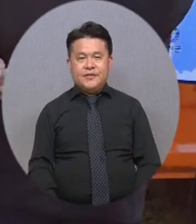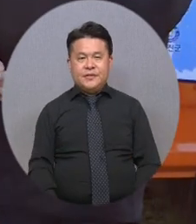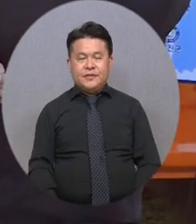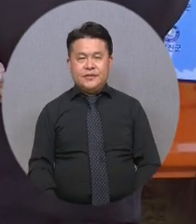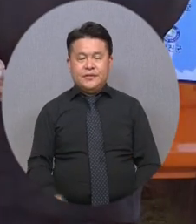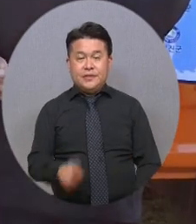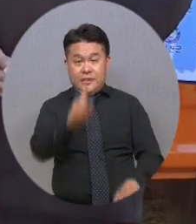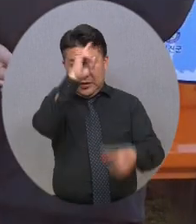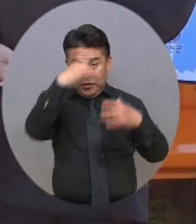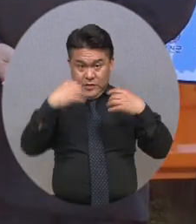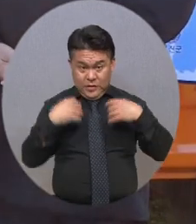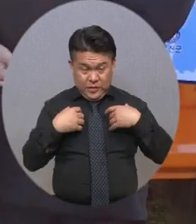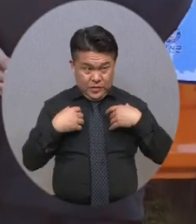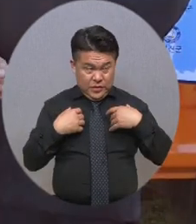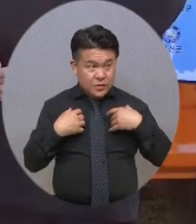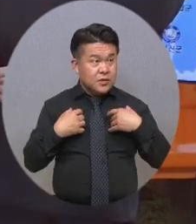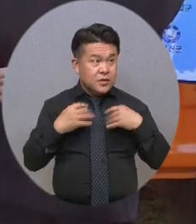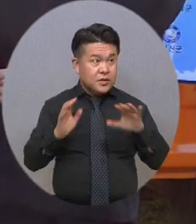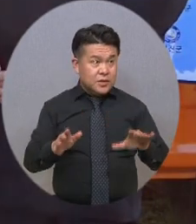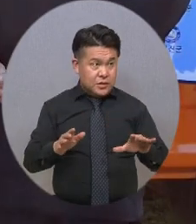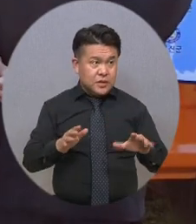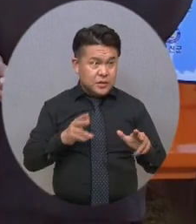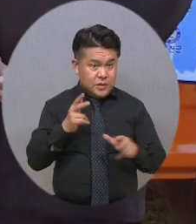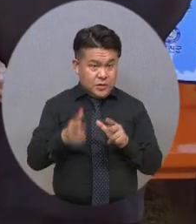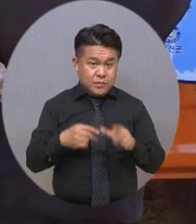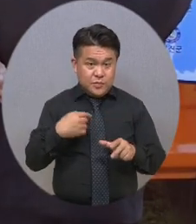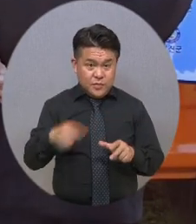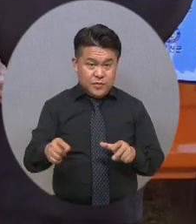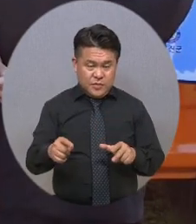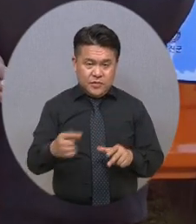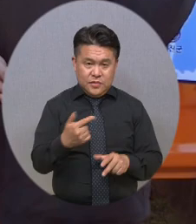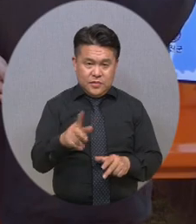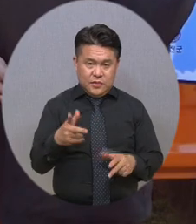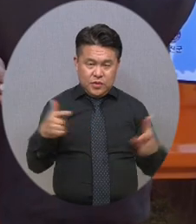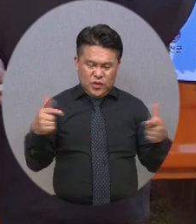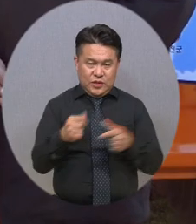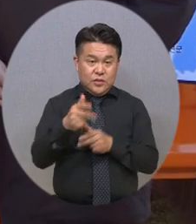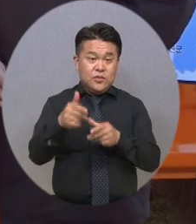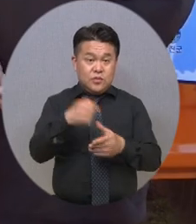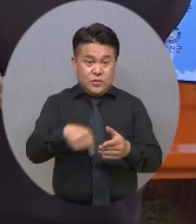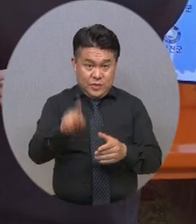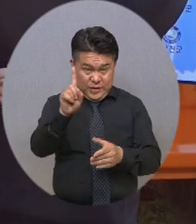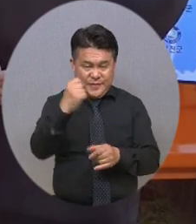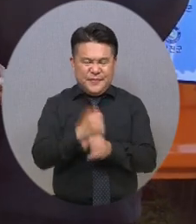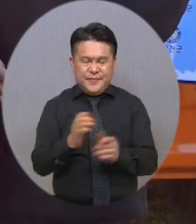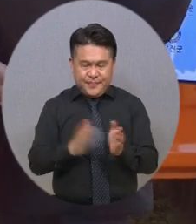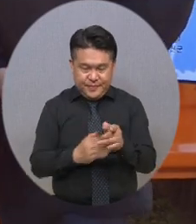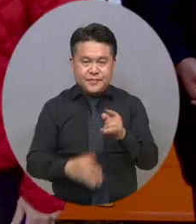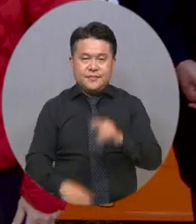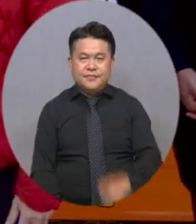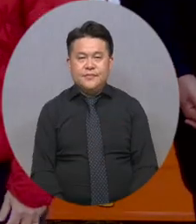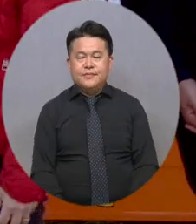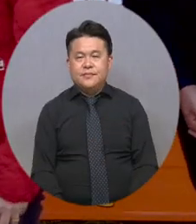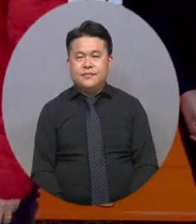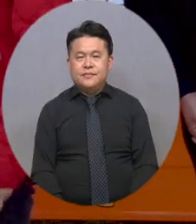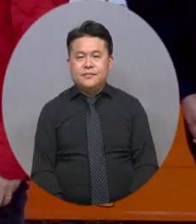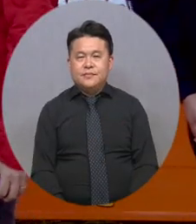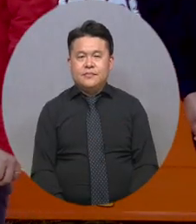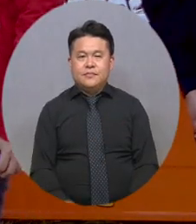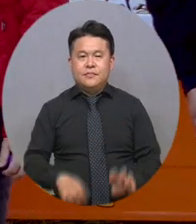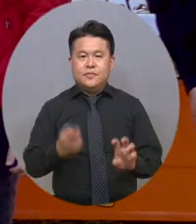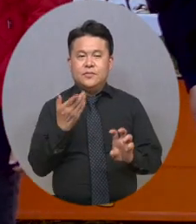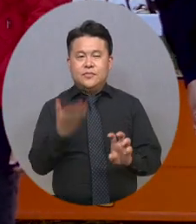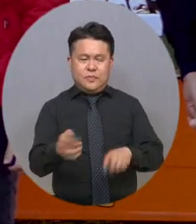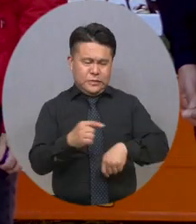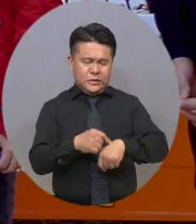이게 지금 정부가 하고 있는 나트륨 저감화 사업에 이란으로 만들어진 대한민국 오빠 저나트륨 지금 30초 넣었더니